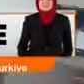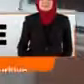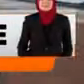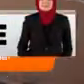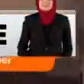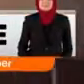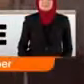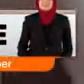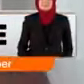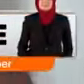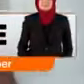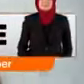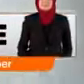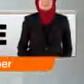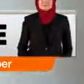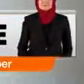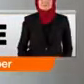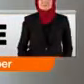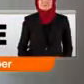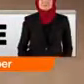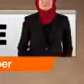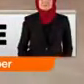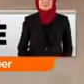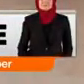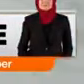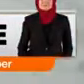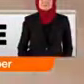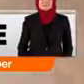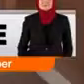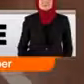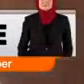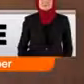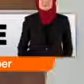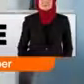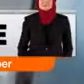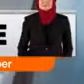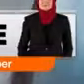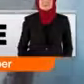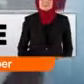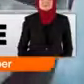İstanbul'dayım aşkım inşallah bıraktıktan sonra